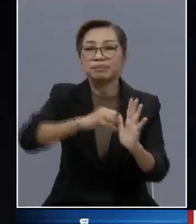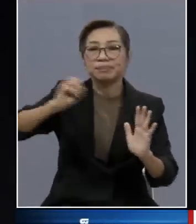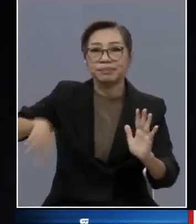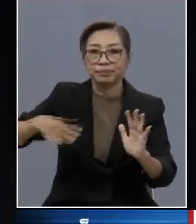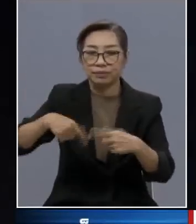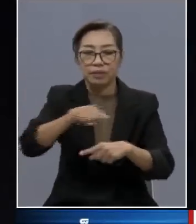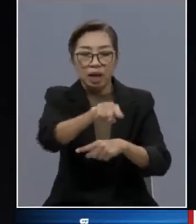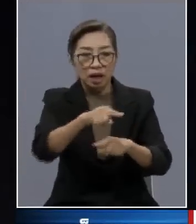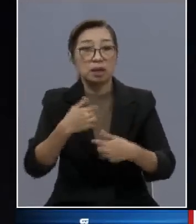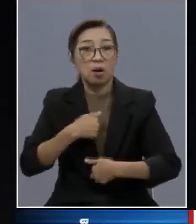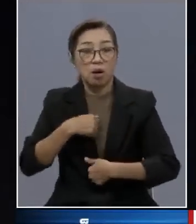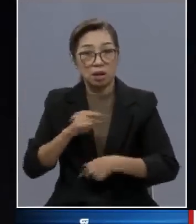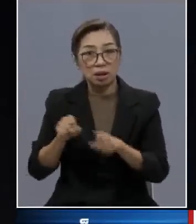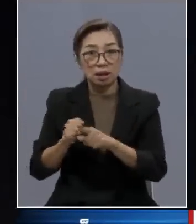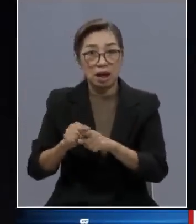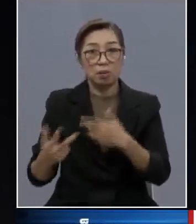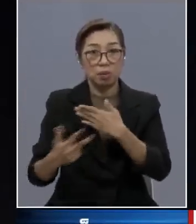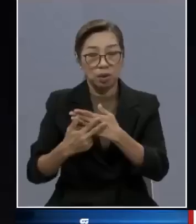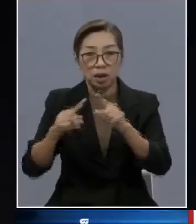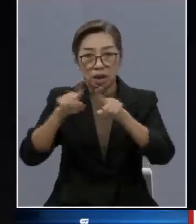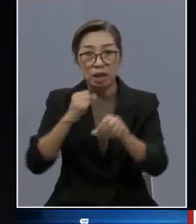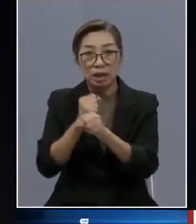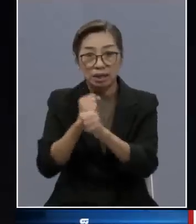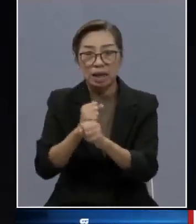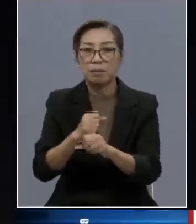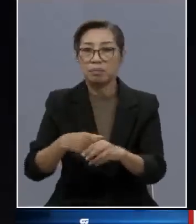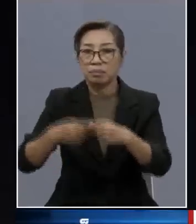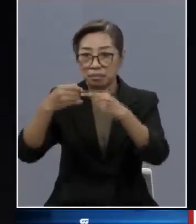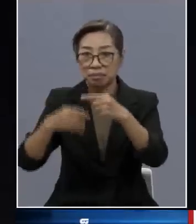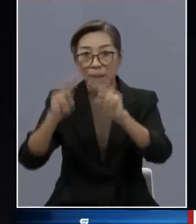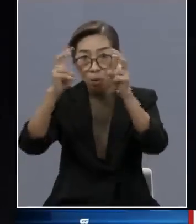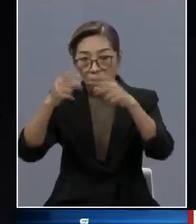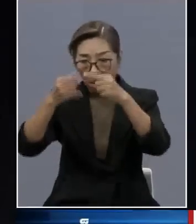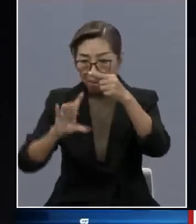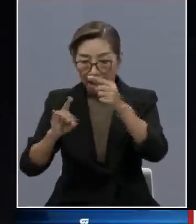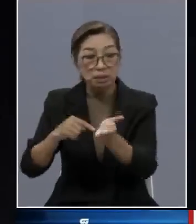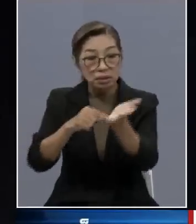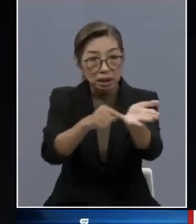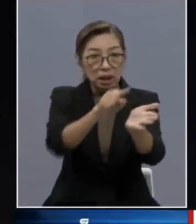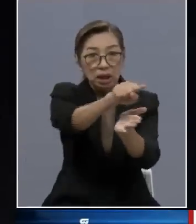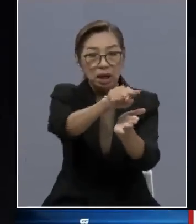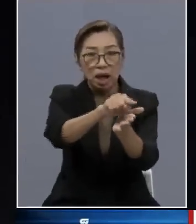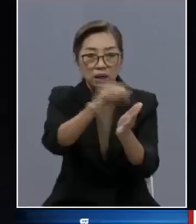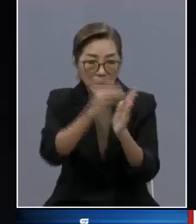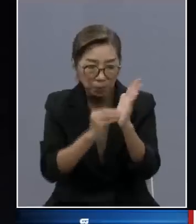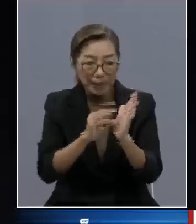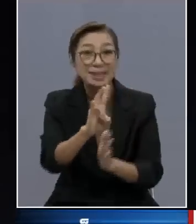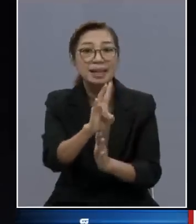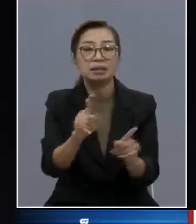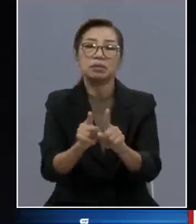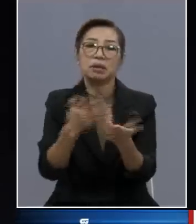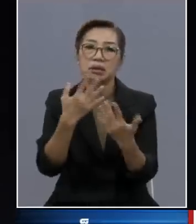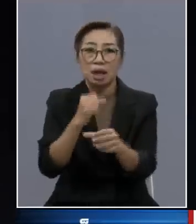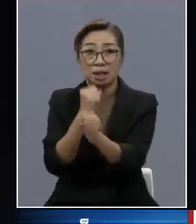ไกลเนี่ยไป8เรื่องตอบสนองมา7เรื่องนะครับแล้วก็มองในเรื่องของ MOU เนี่ยบอกว่าถ้าการทำงานมันไม่มีอุดมคติไม่มีอะไรมายึด